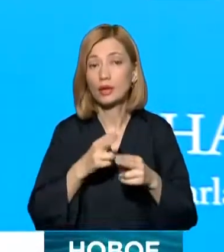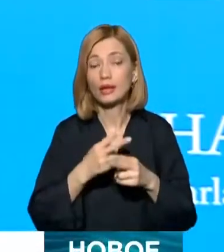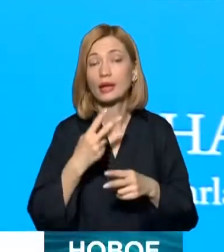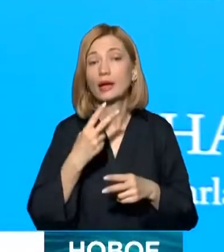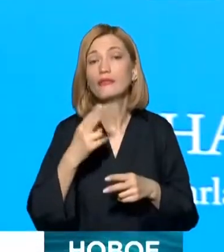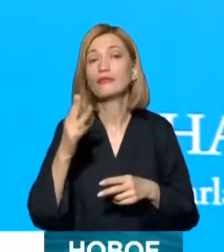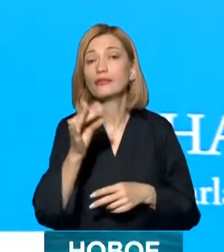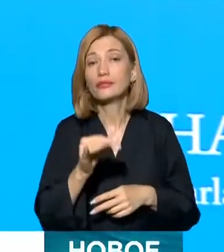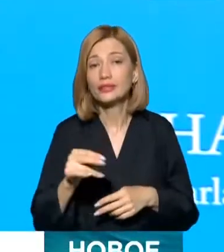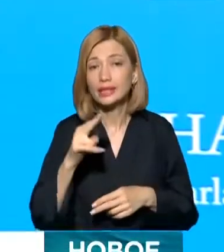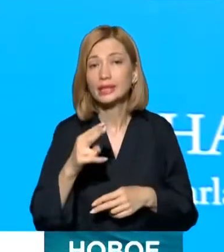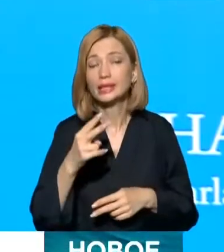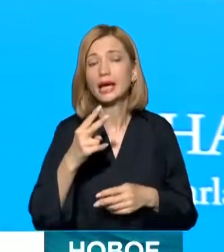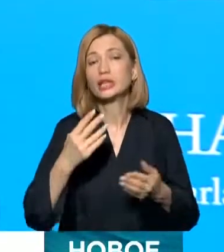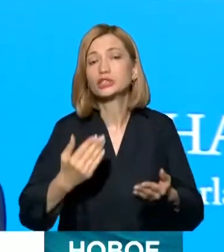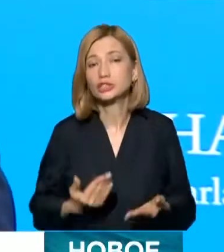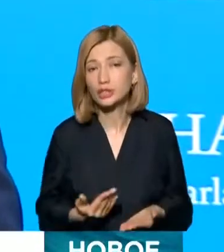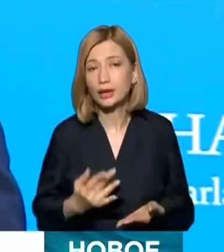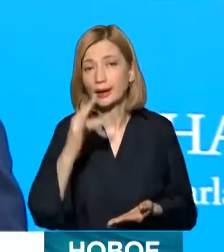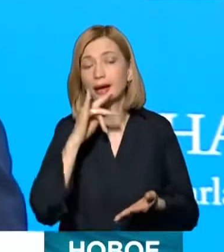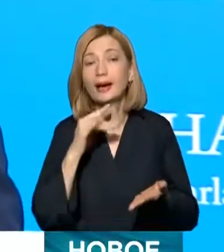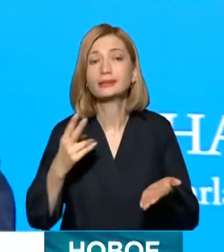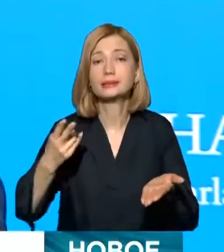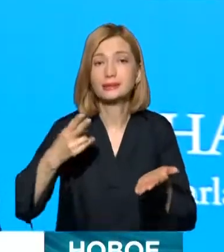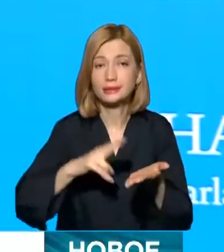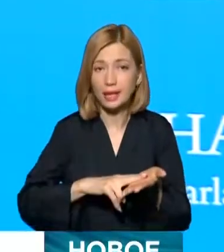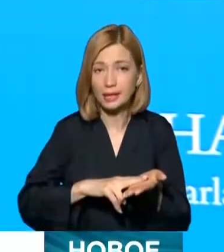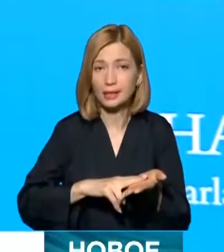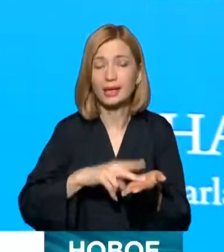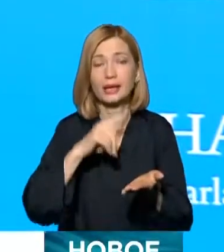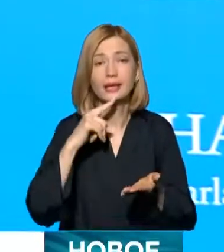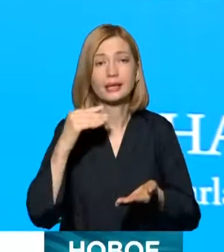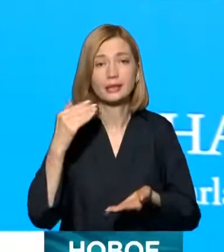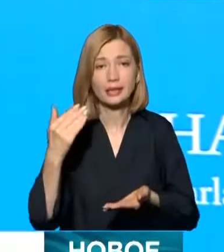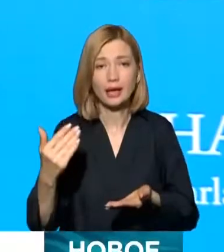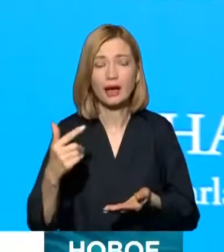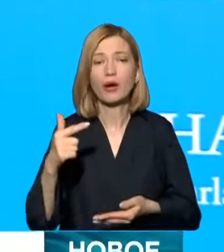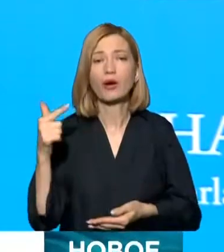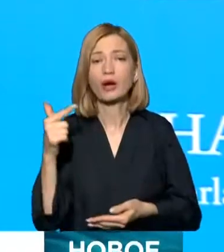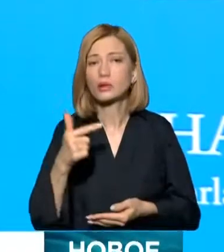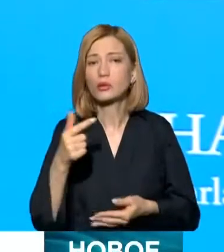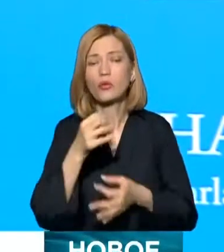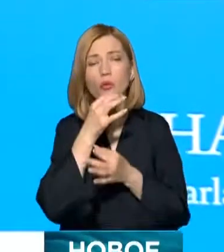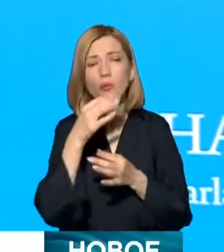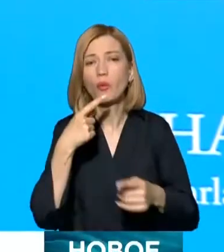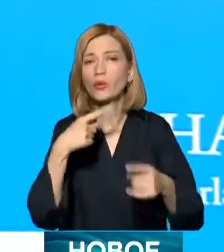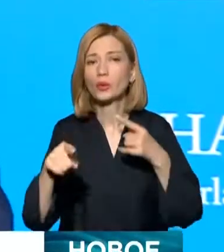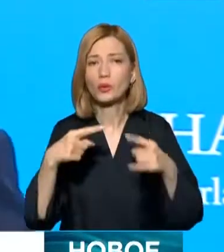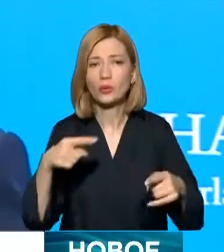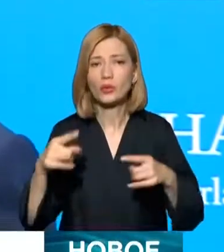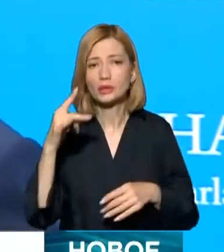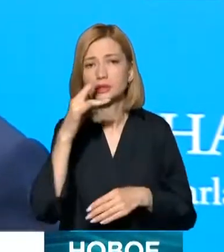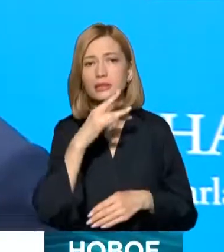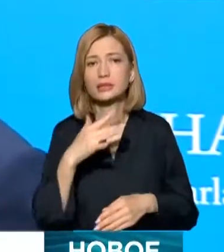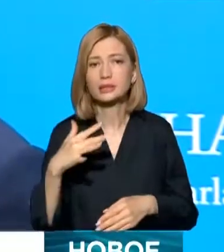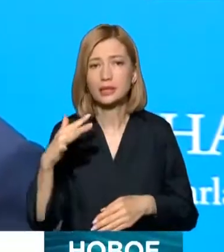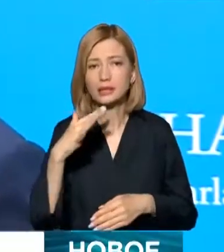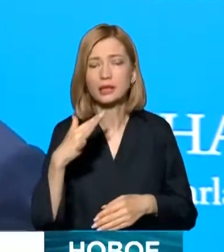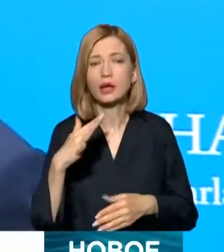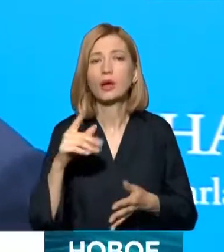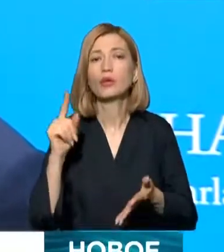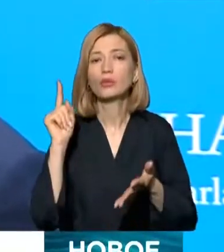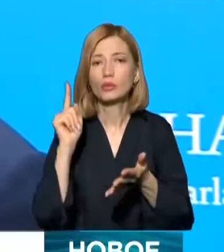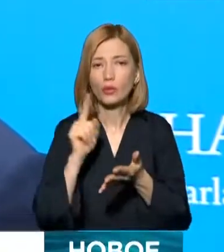жительство в Казахстане, безотносительно России, гражданин любой другой страны, он должен